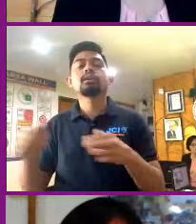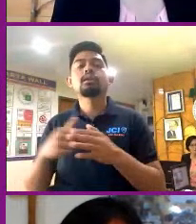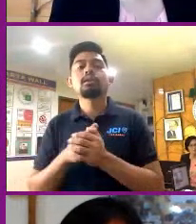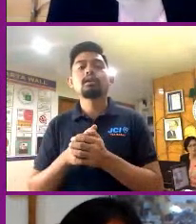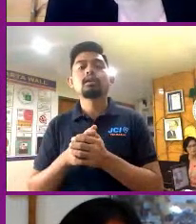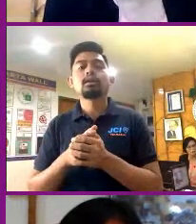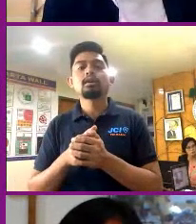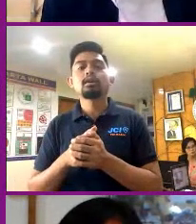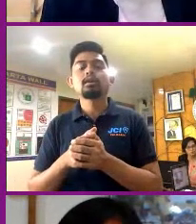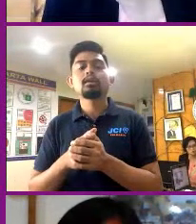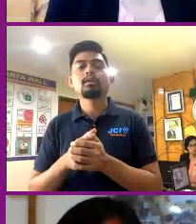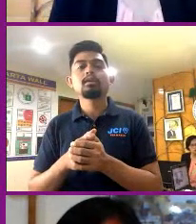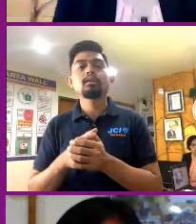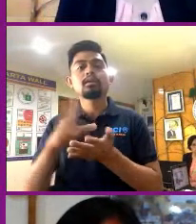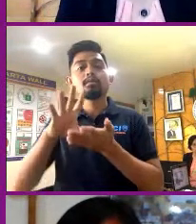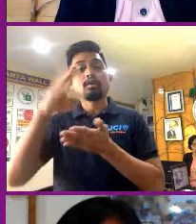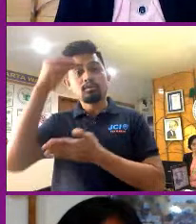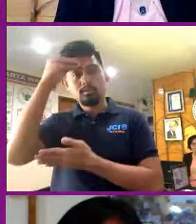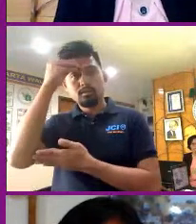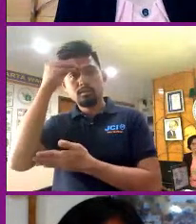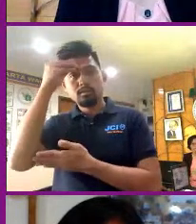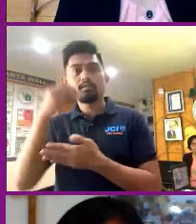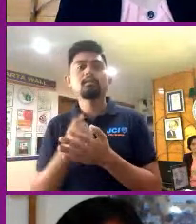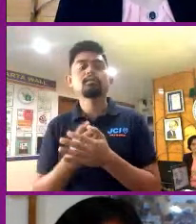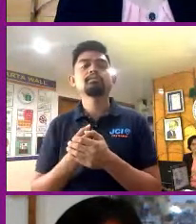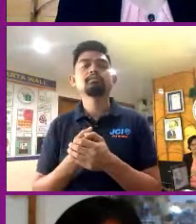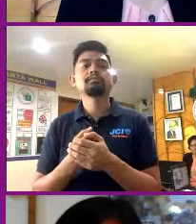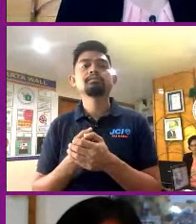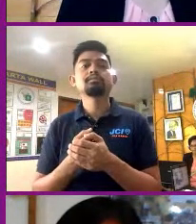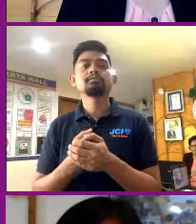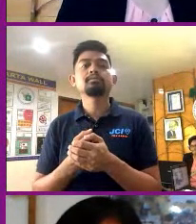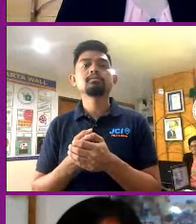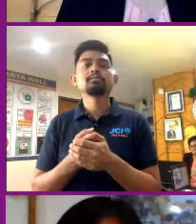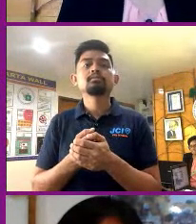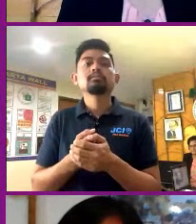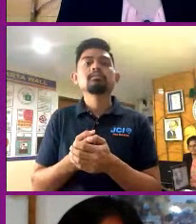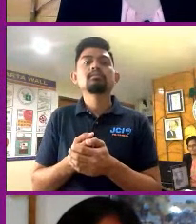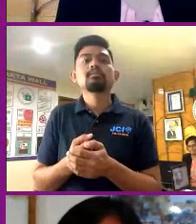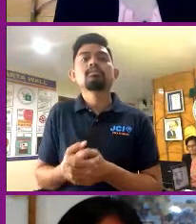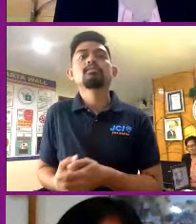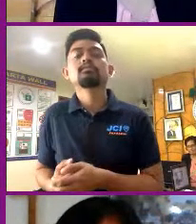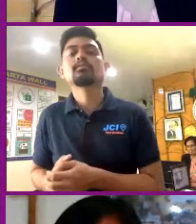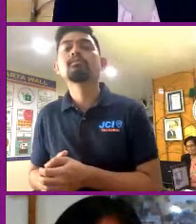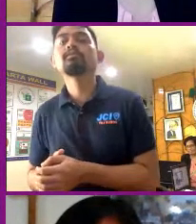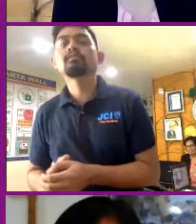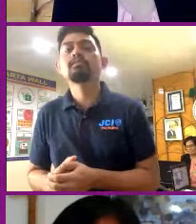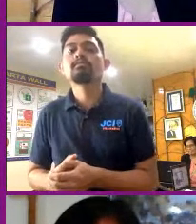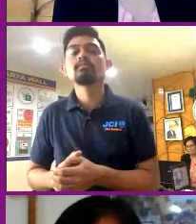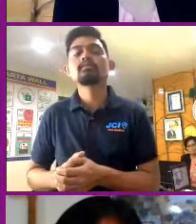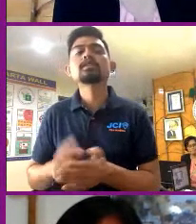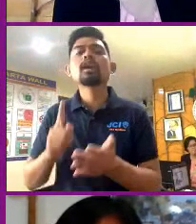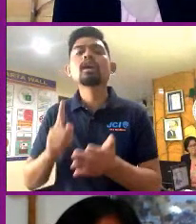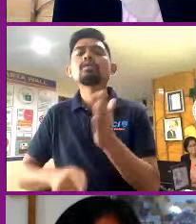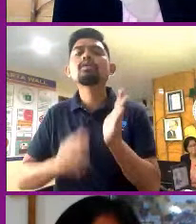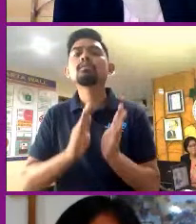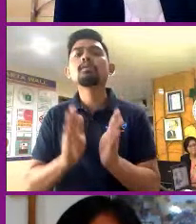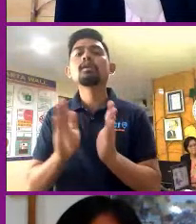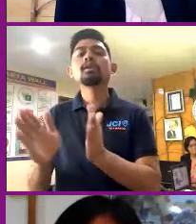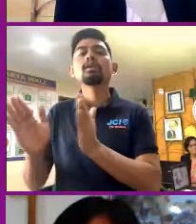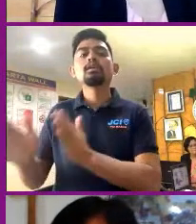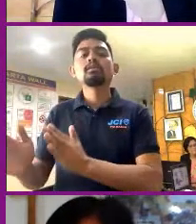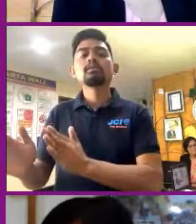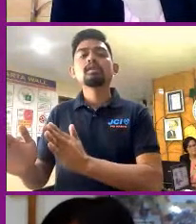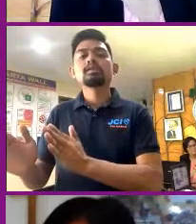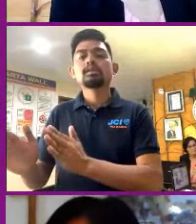bata matututo. Okay po ma'am. So anong ideal process when it comes to assessment